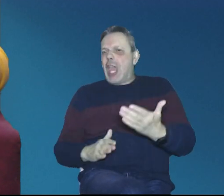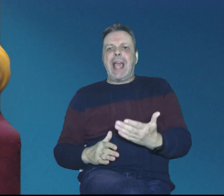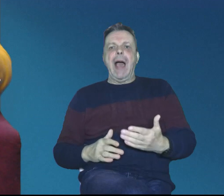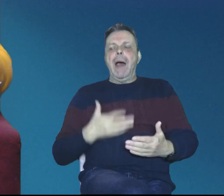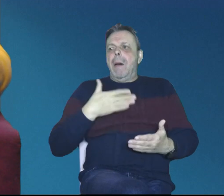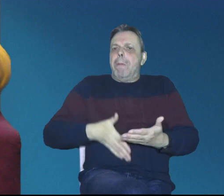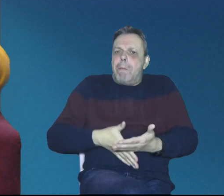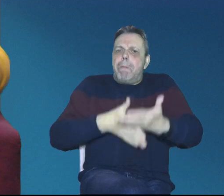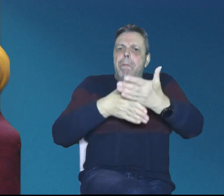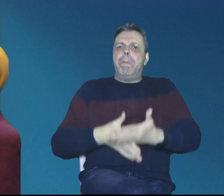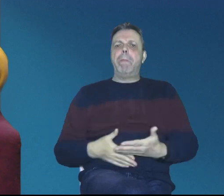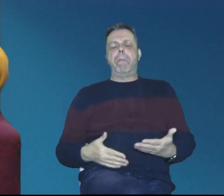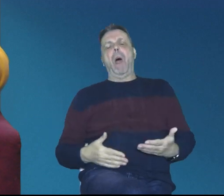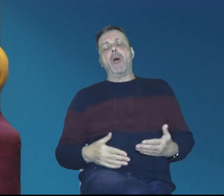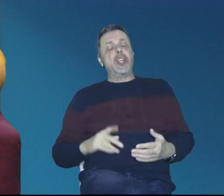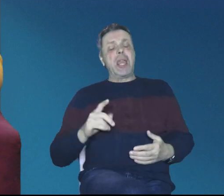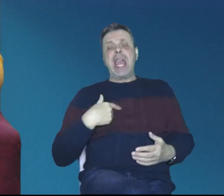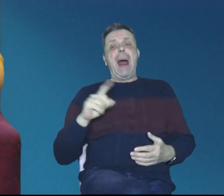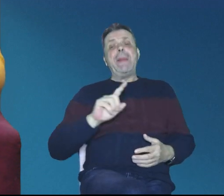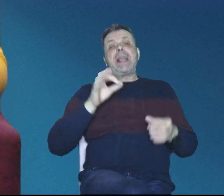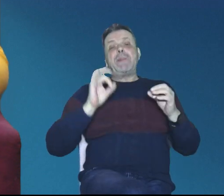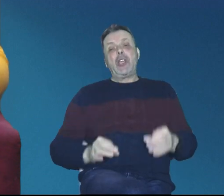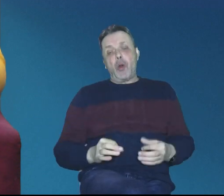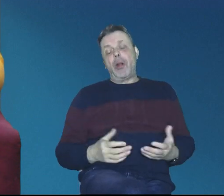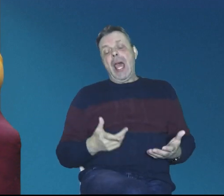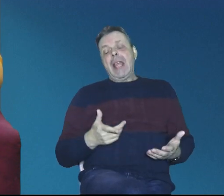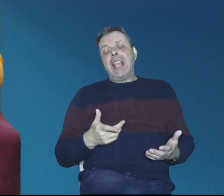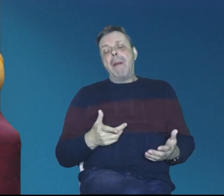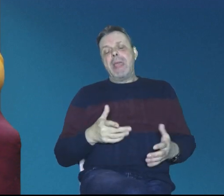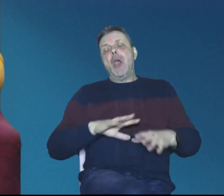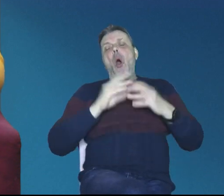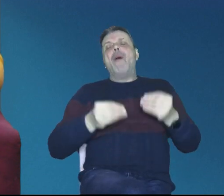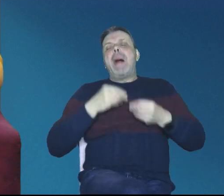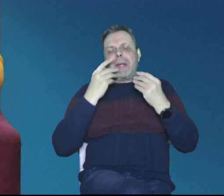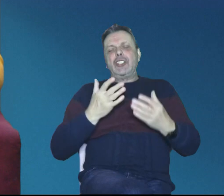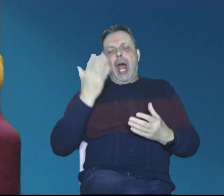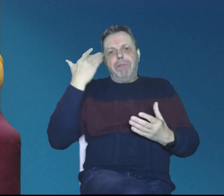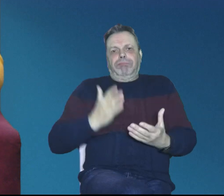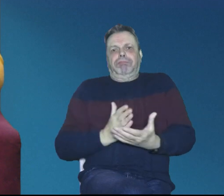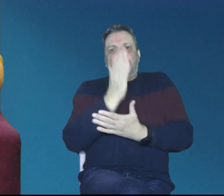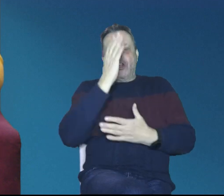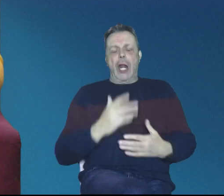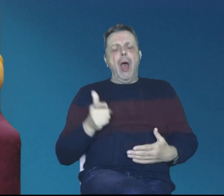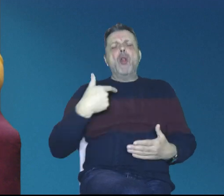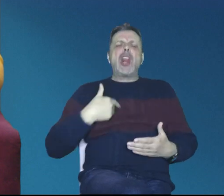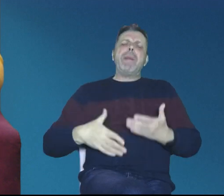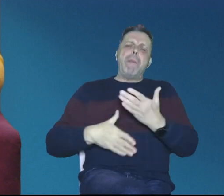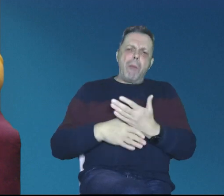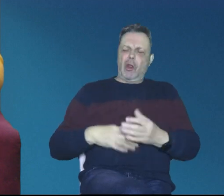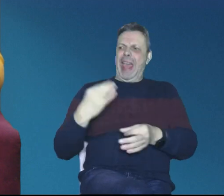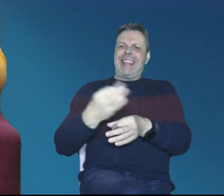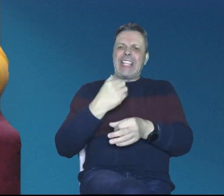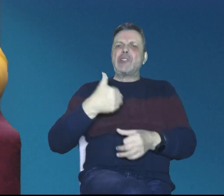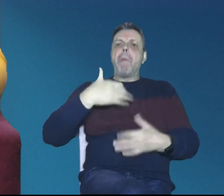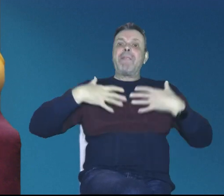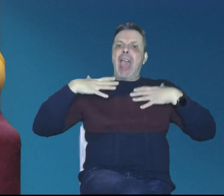tog početnog starta, podrške i potpore nisam sigurna da li bi cijela ova priča zaživjela. Dakle, oni su nam pomogli